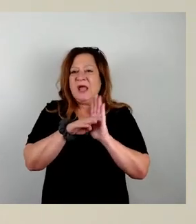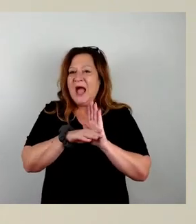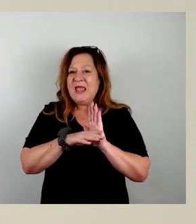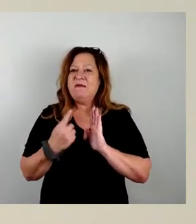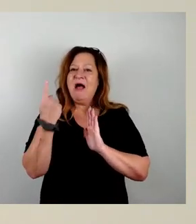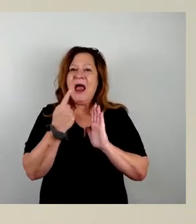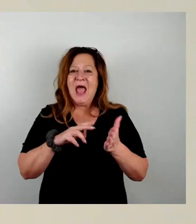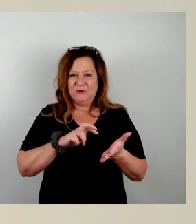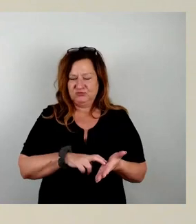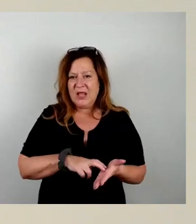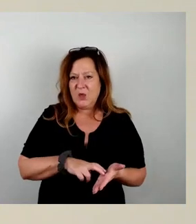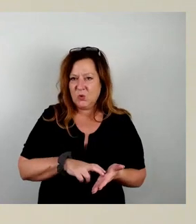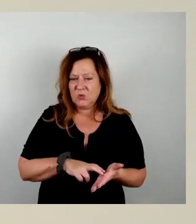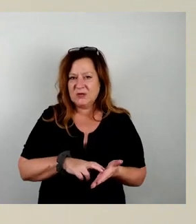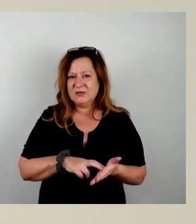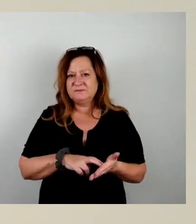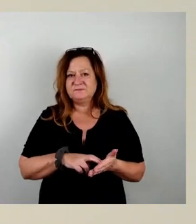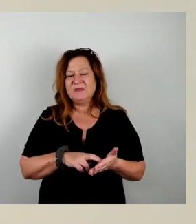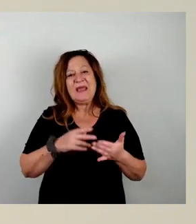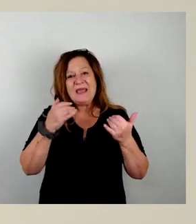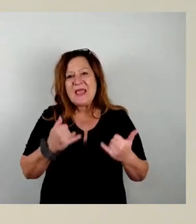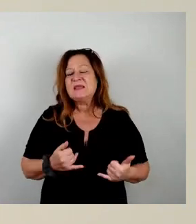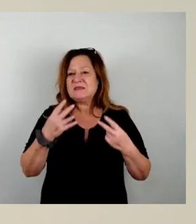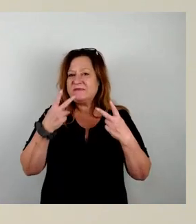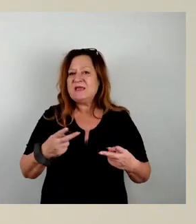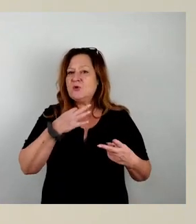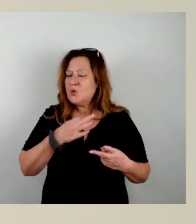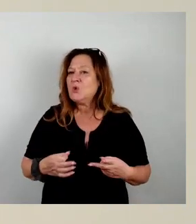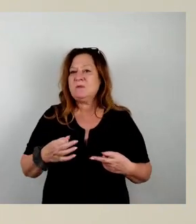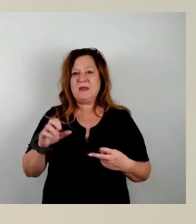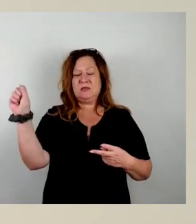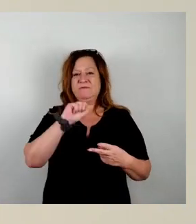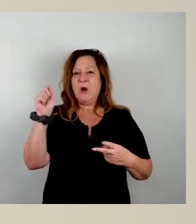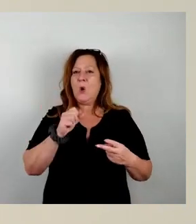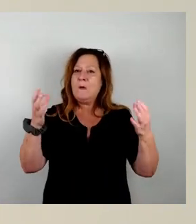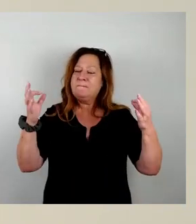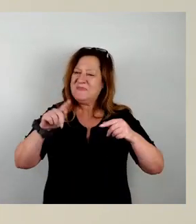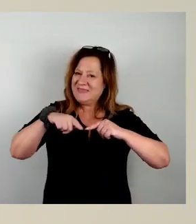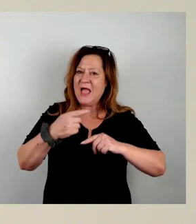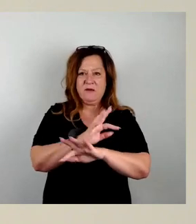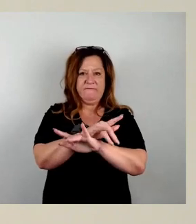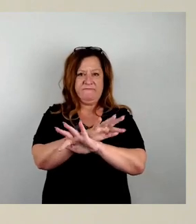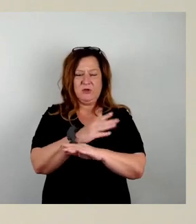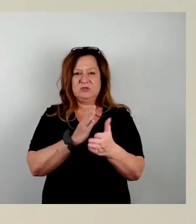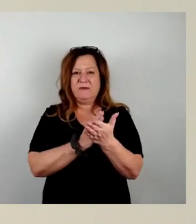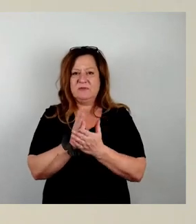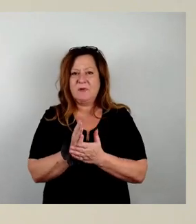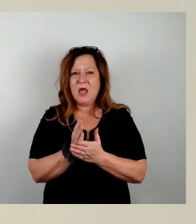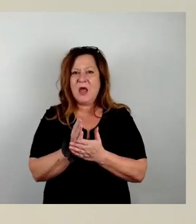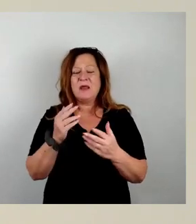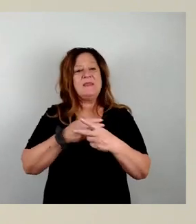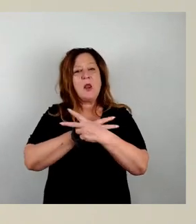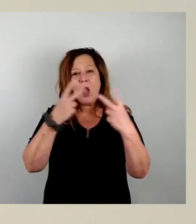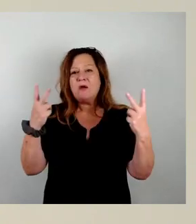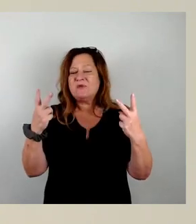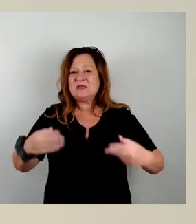Deutschland-Tickets, notwendig, um einen Wirtschaftsplan für das Angebot, was Sie dem öffentlichen Dienstleistungsauftrag beschlossen